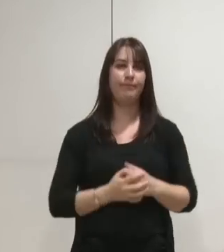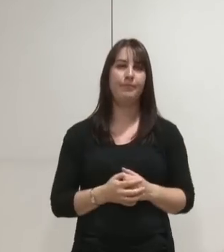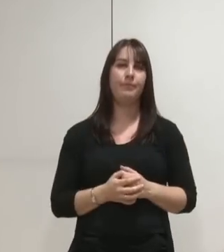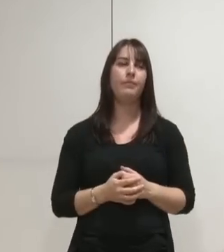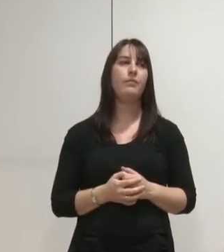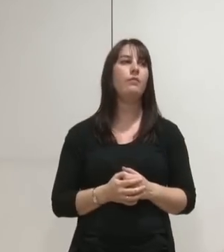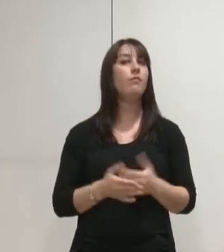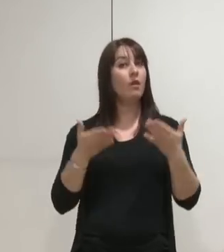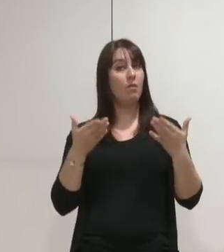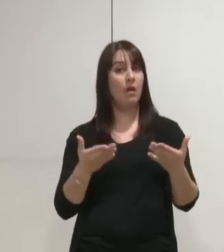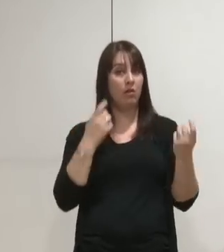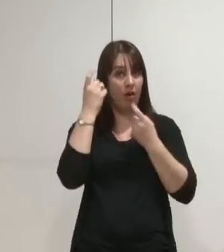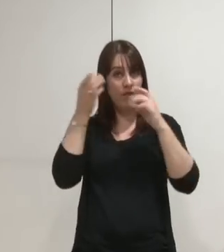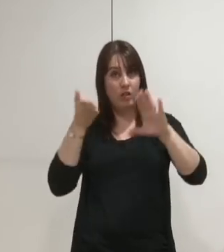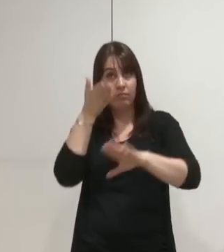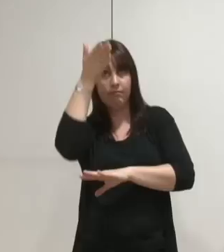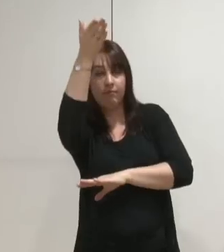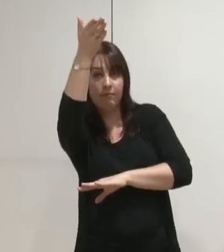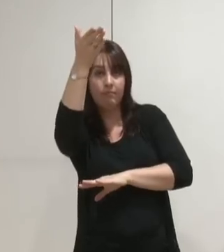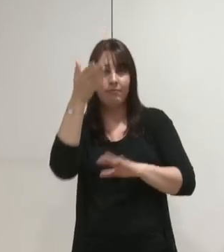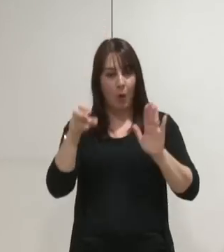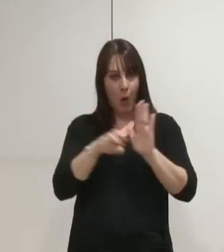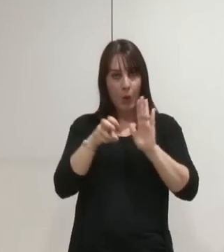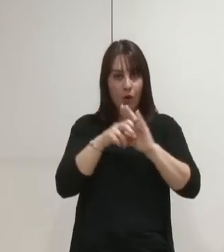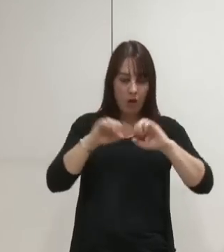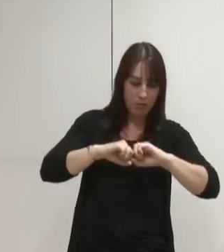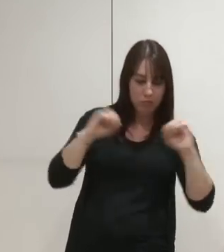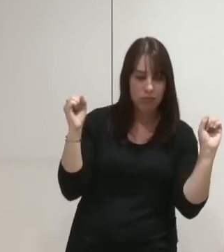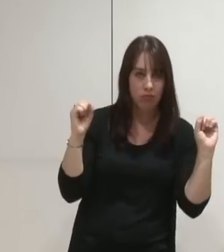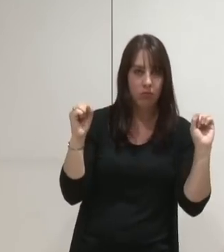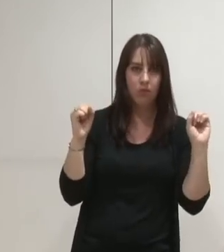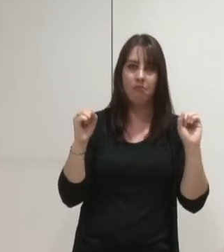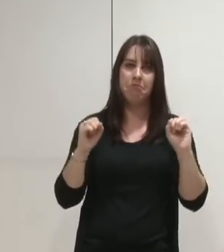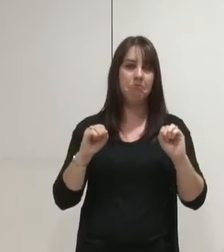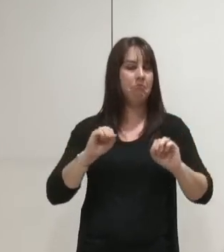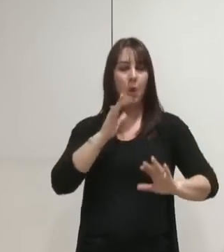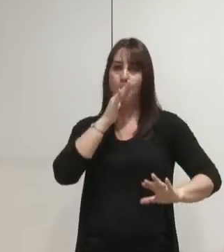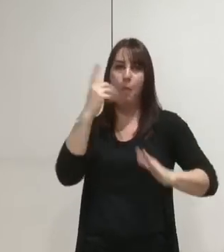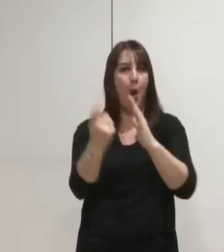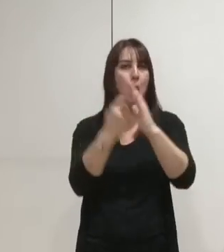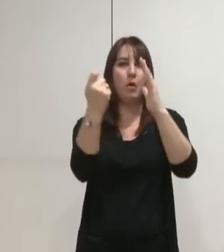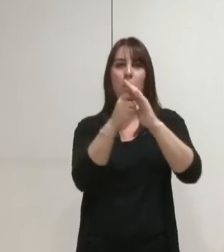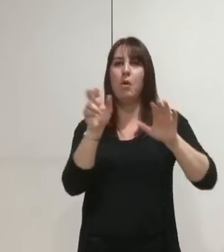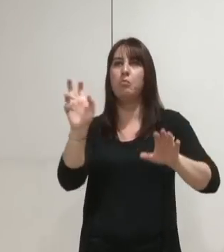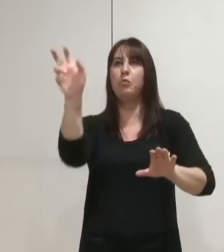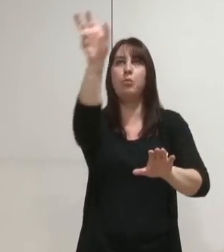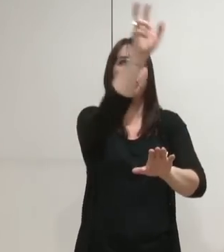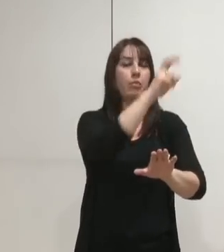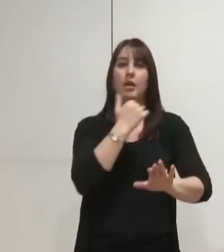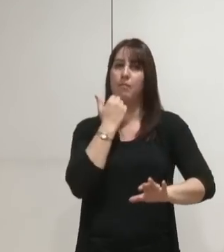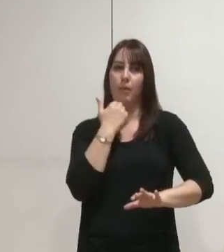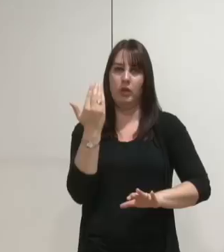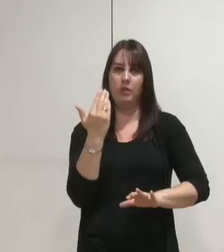maintenant de l'avenir également ce qui se passe à Grenoble ne doit plus se reproduire il est impératif que l'ensemble des